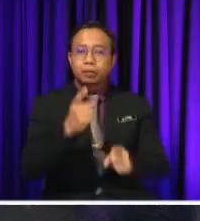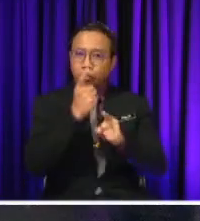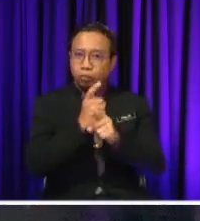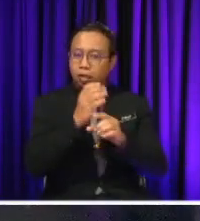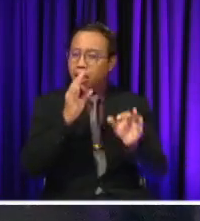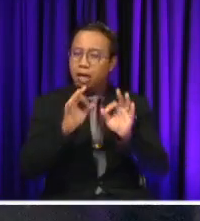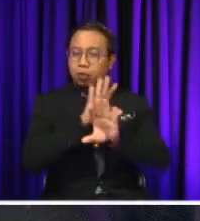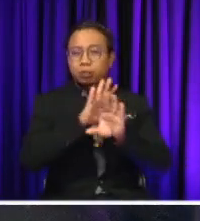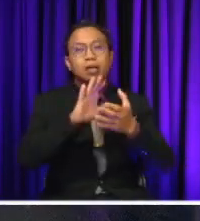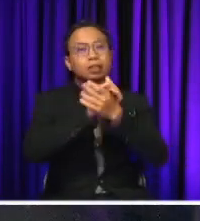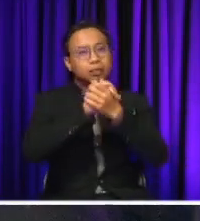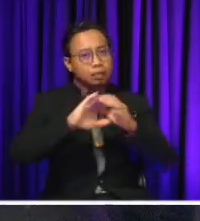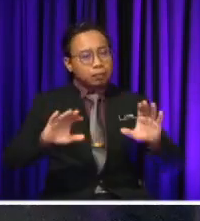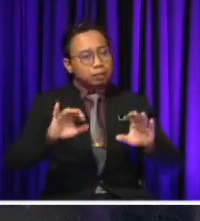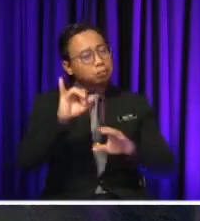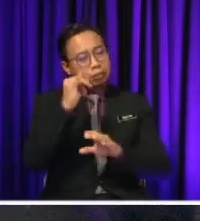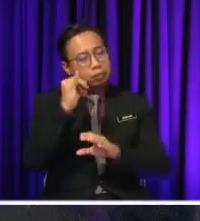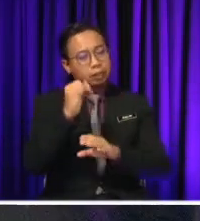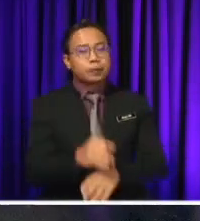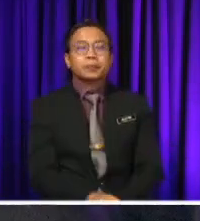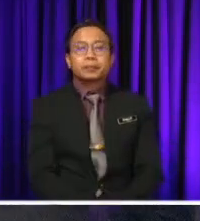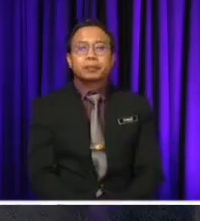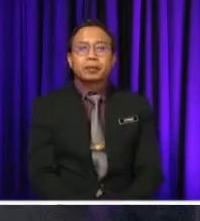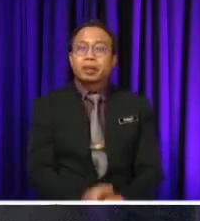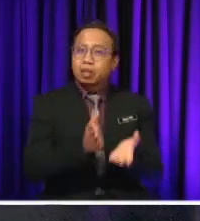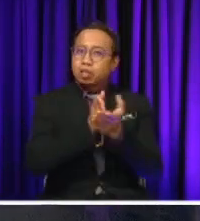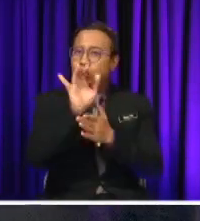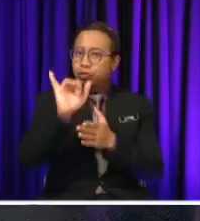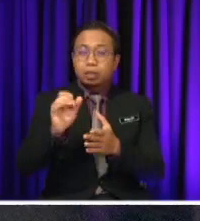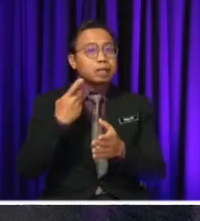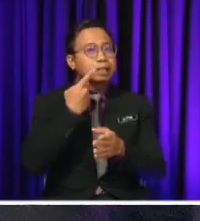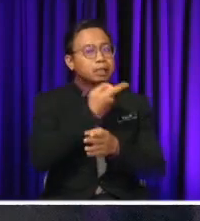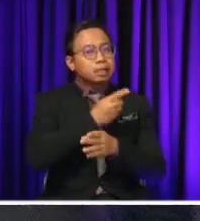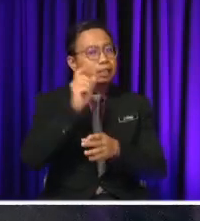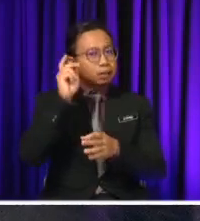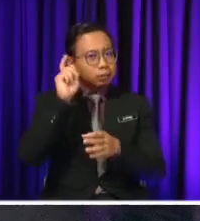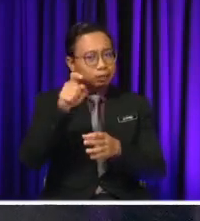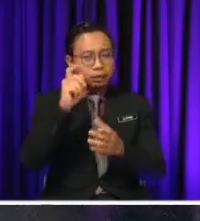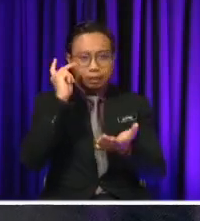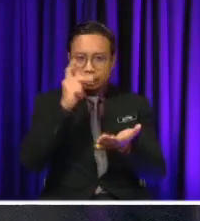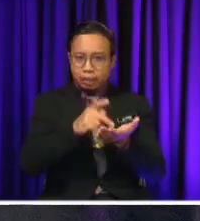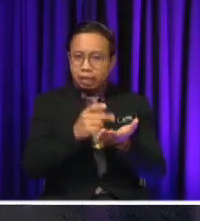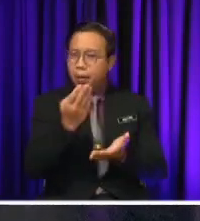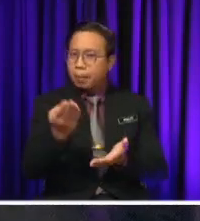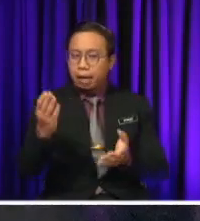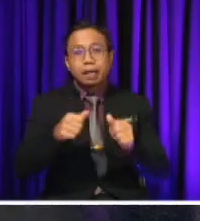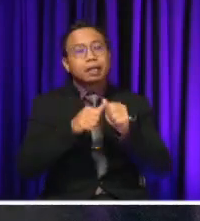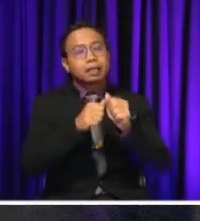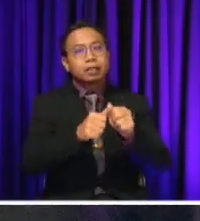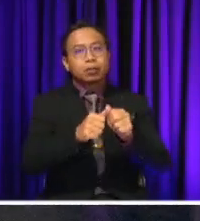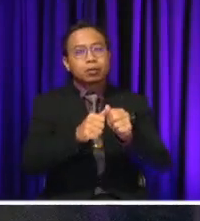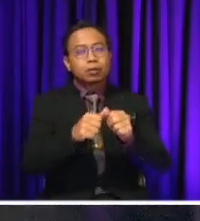kita seterusnya kita kena-kena pasti bahan mengikut keperluan Oke